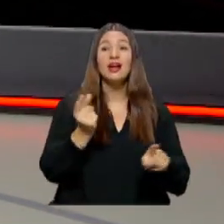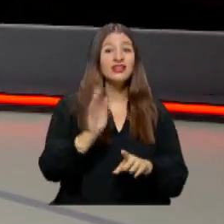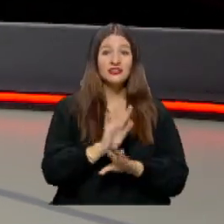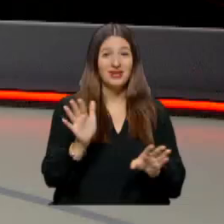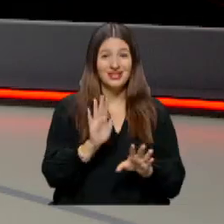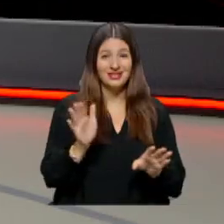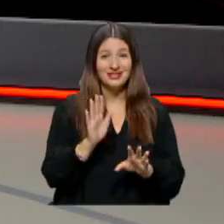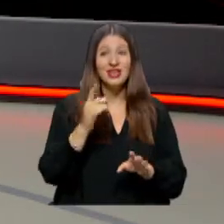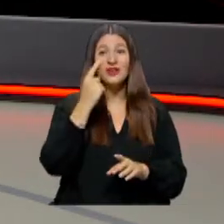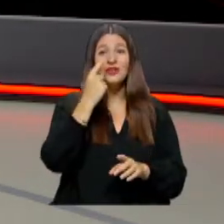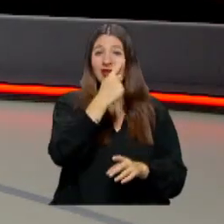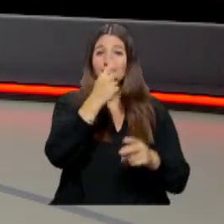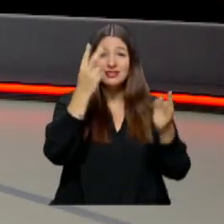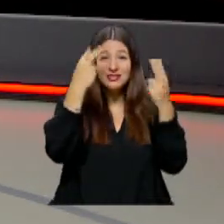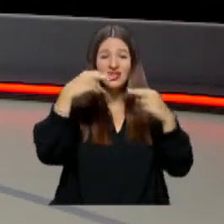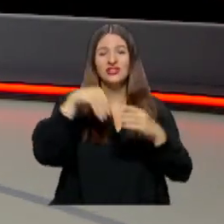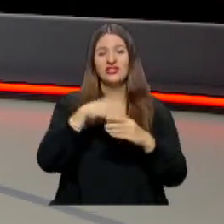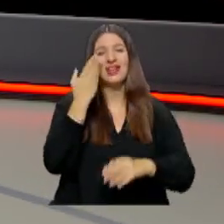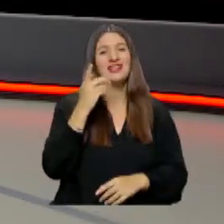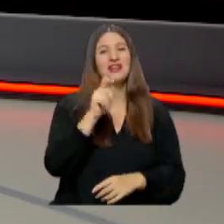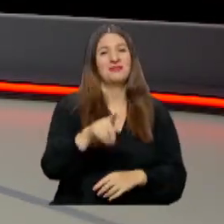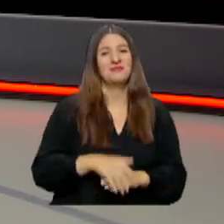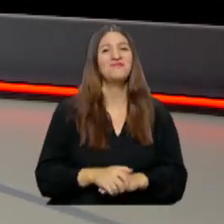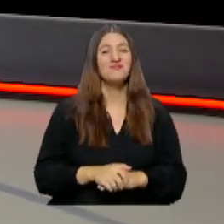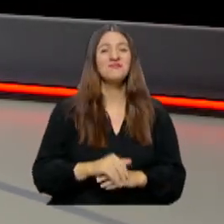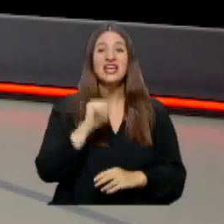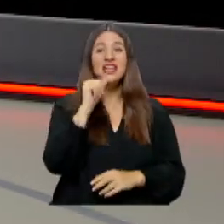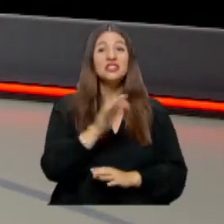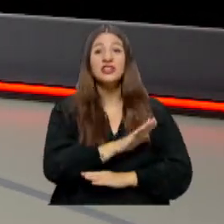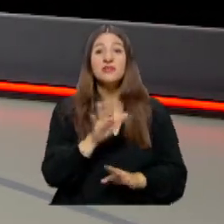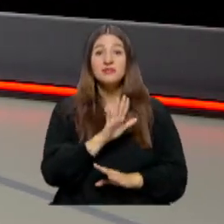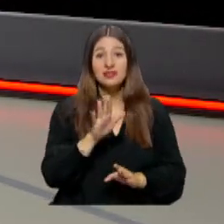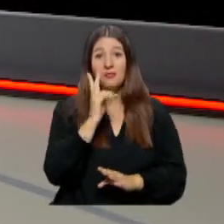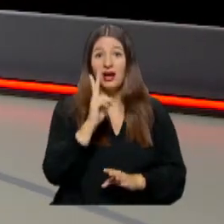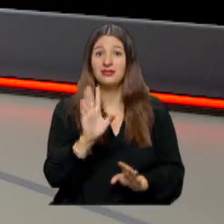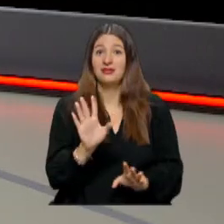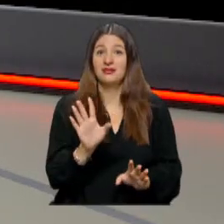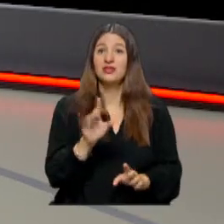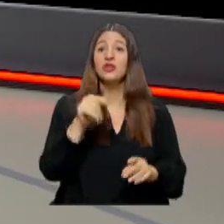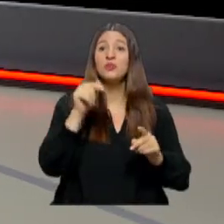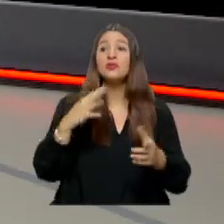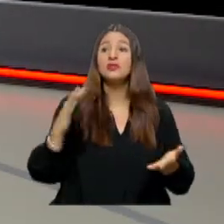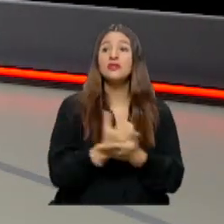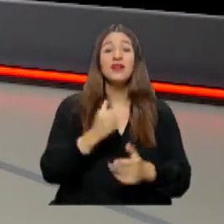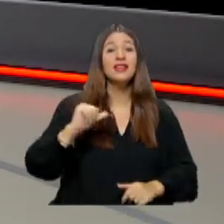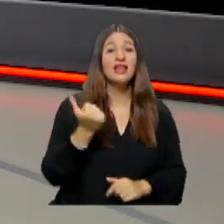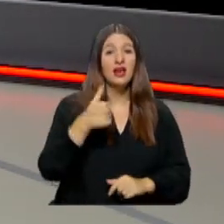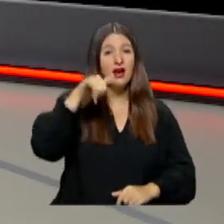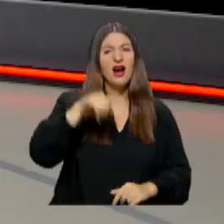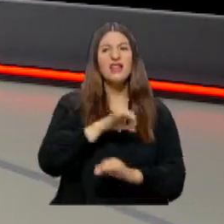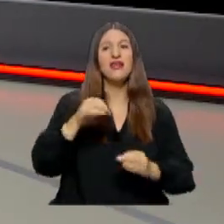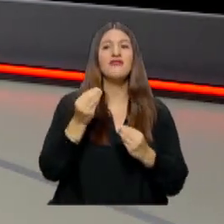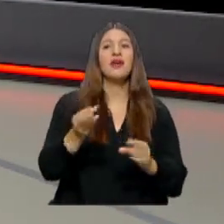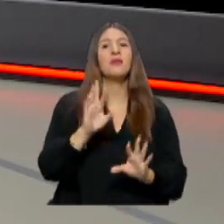kaçırmayın, gözyaşları içinde izleyin. Bakın hiç kimse bu zaferin kıymetinin hakkını